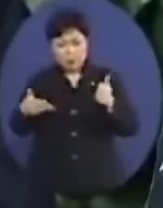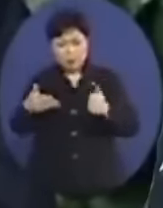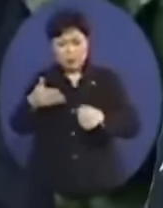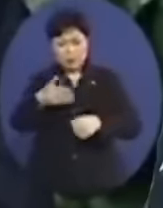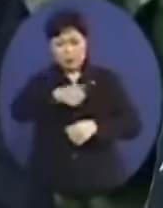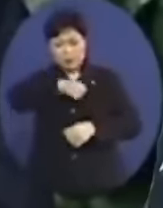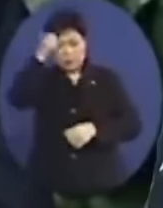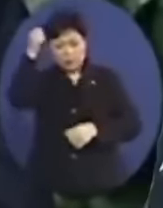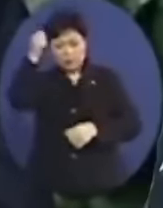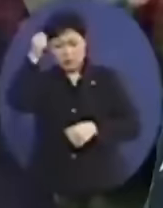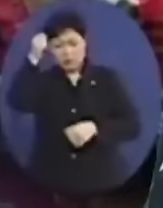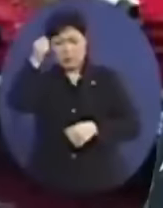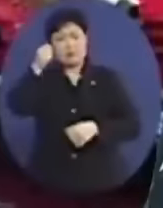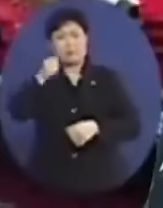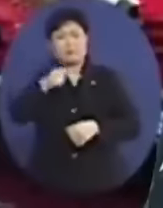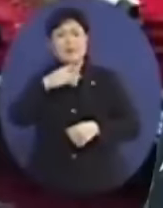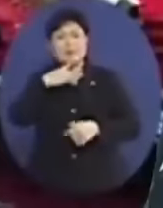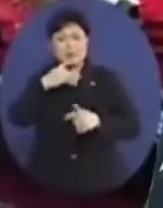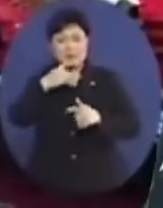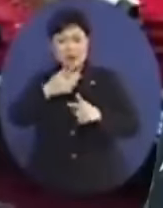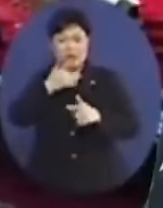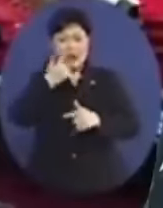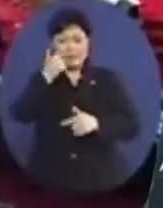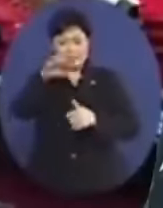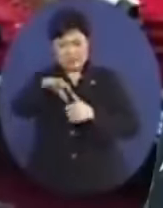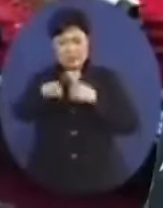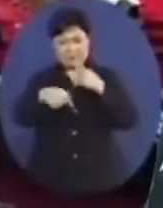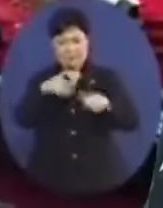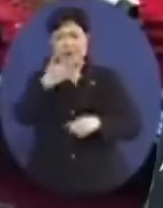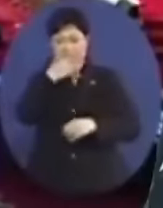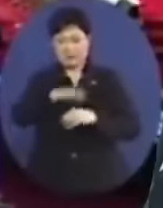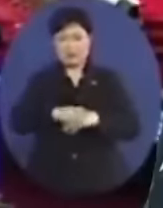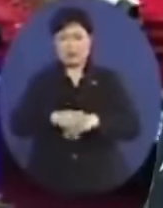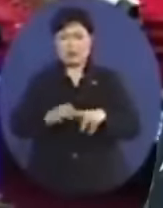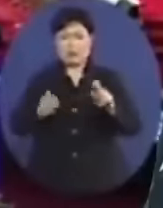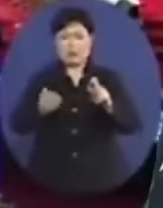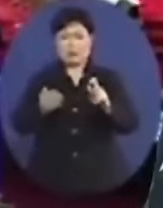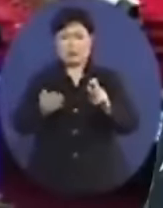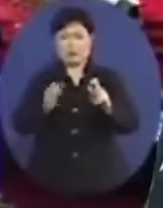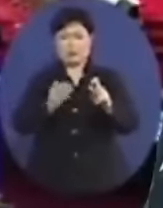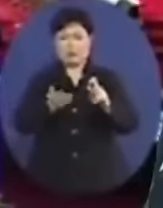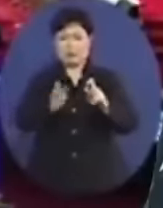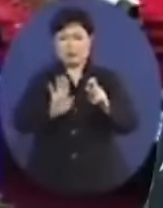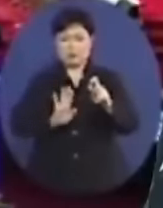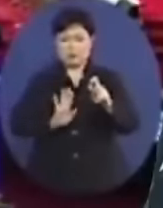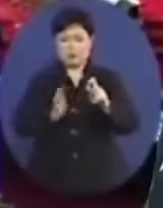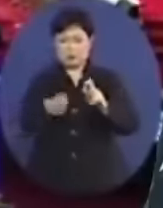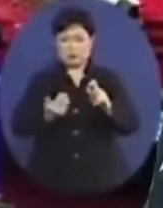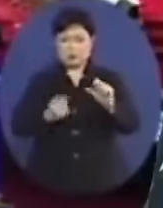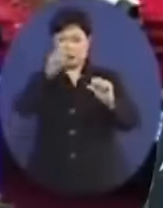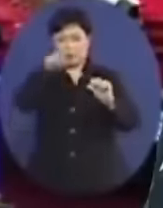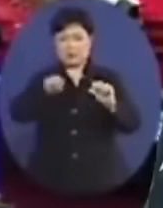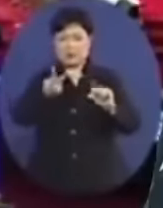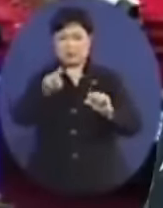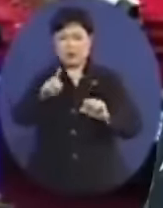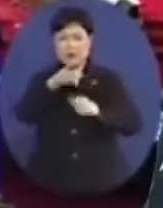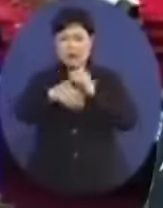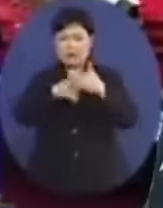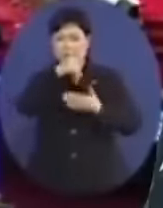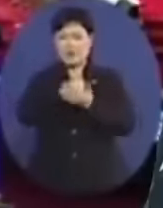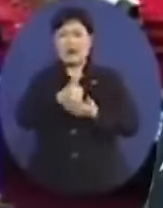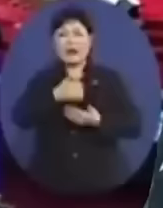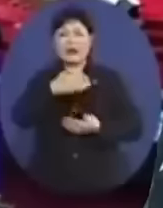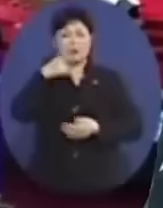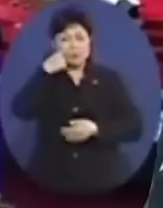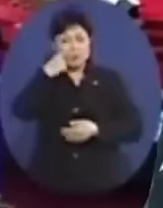수가 없는 것입니다 아멘 고린도후서 5장 21절에 하나님이 죄를 알지도 못하신이를 우리를 대신하여 죄로 삼으신 것은